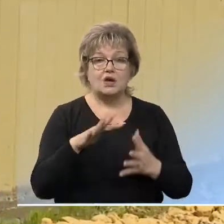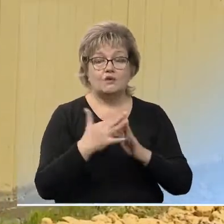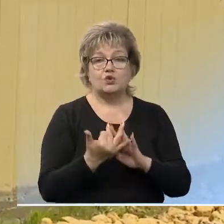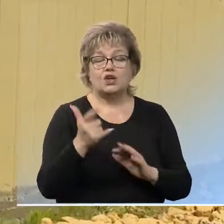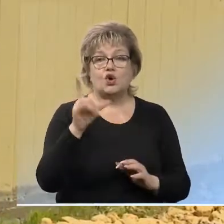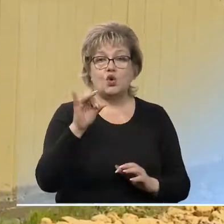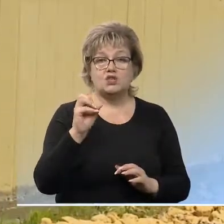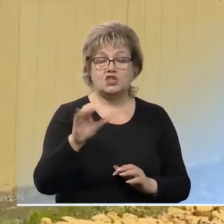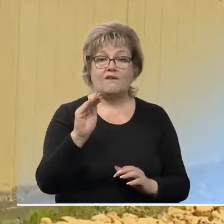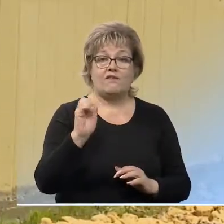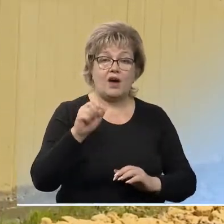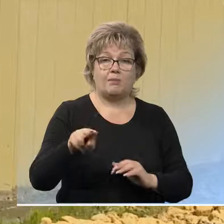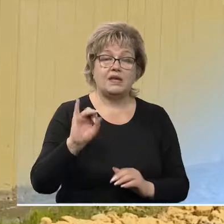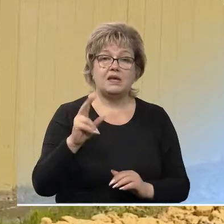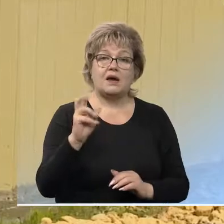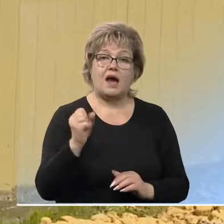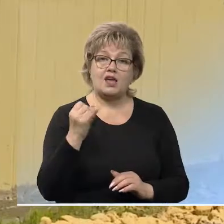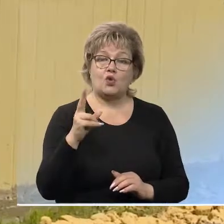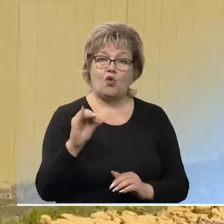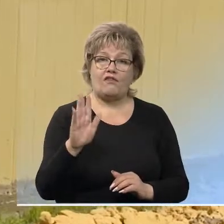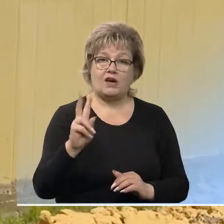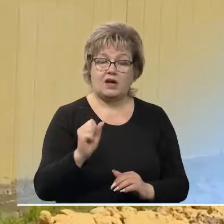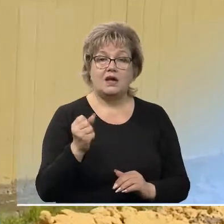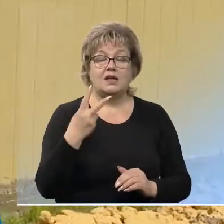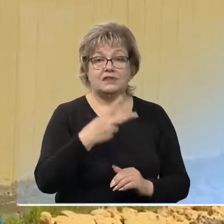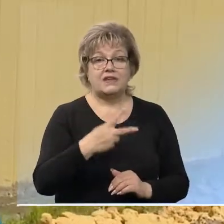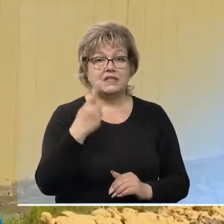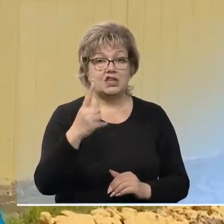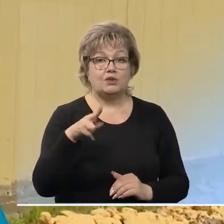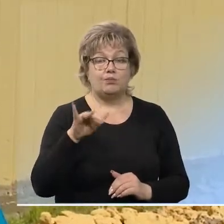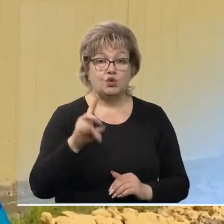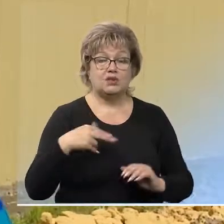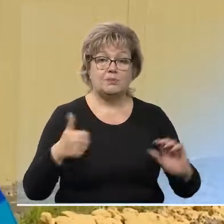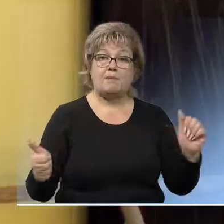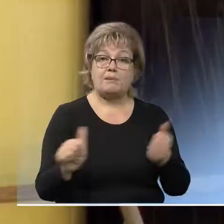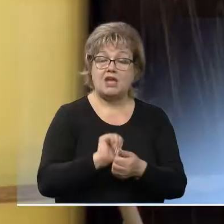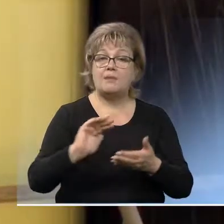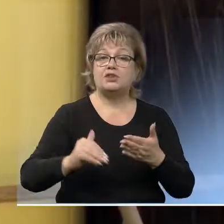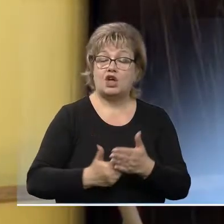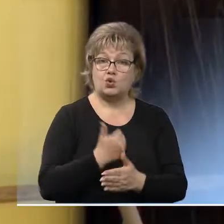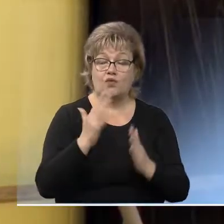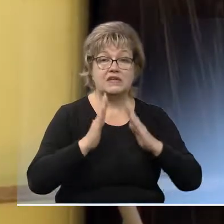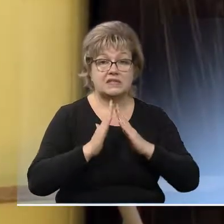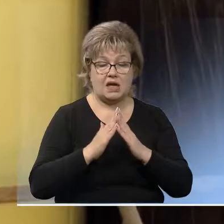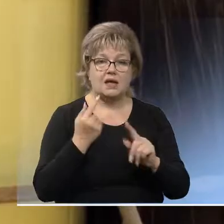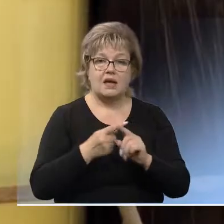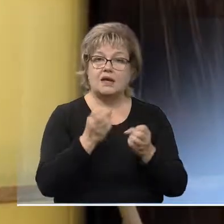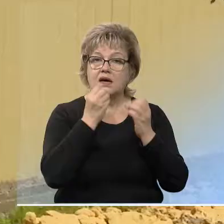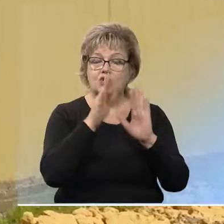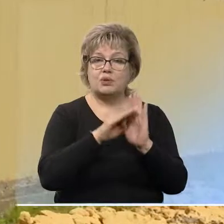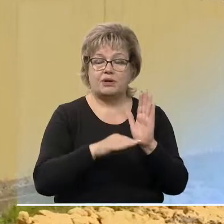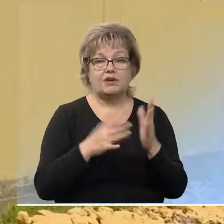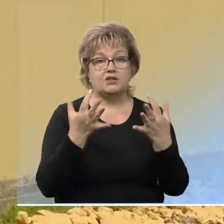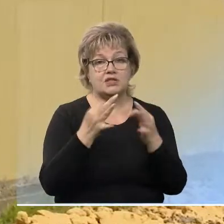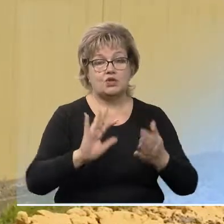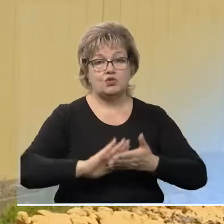в хуторе Россошфап и еще в хуторе Каяковка. То есть мы 21 фельдшерский пункт поменяем на новое здание. Я считаю, это хорошая программа,